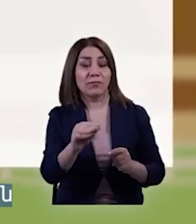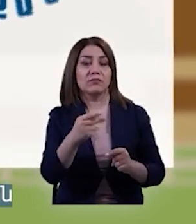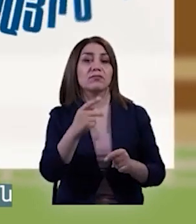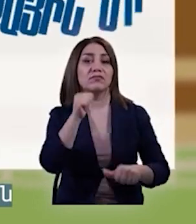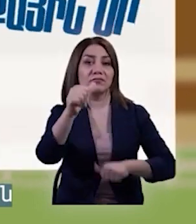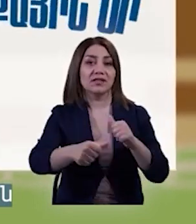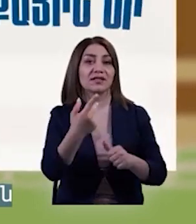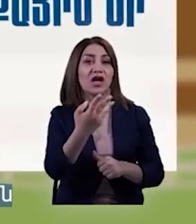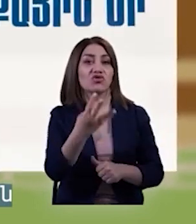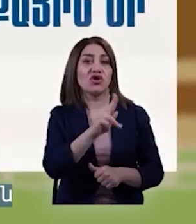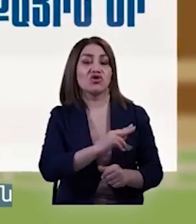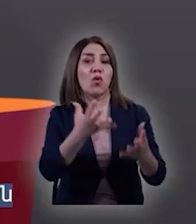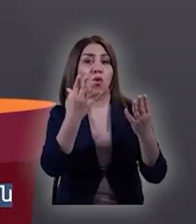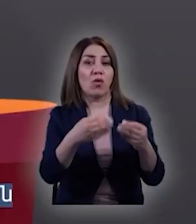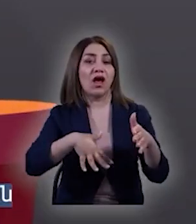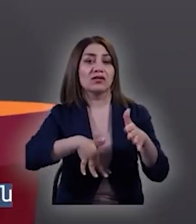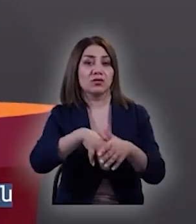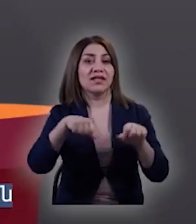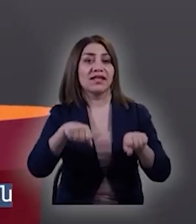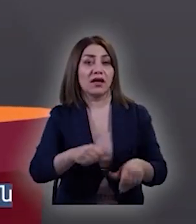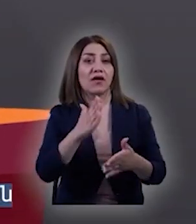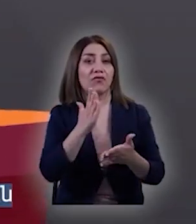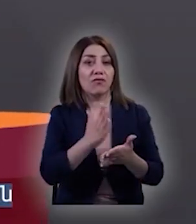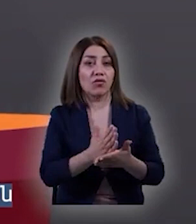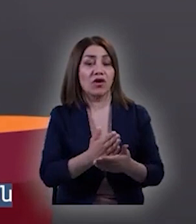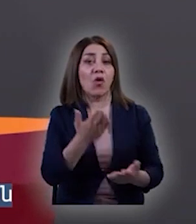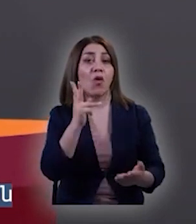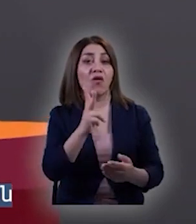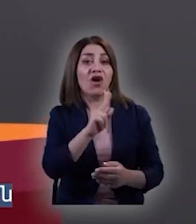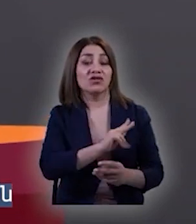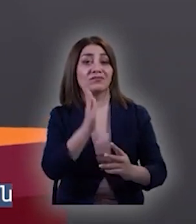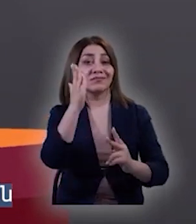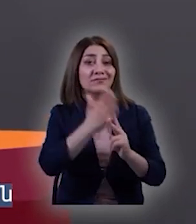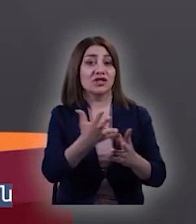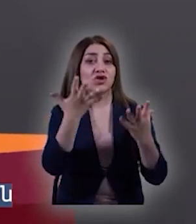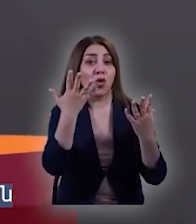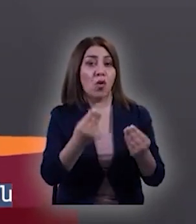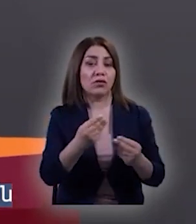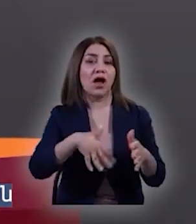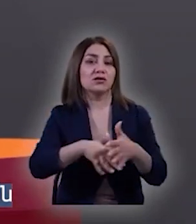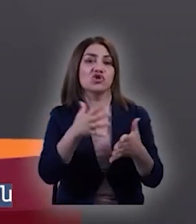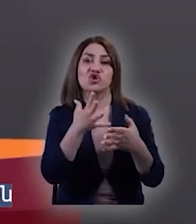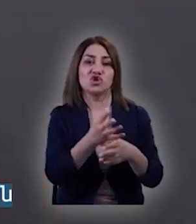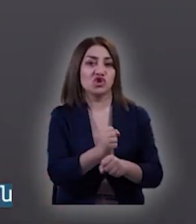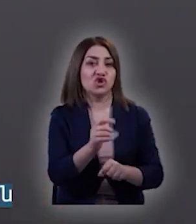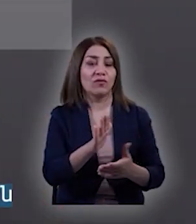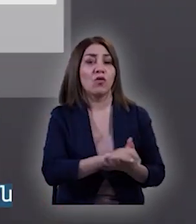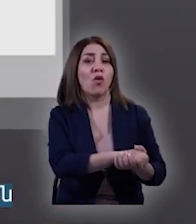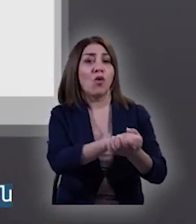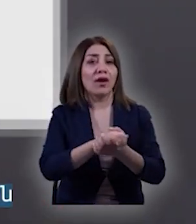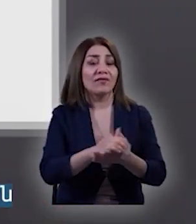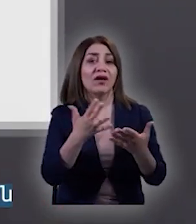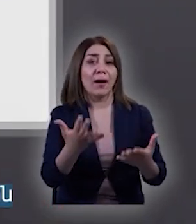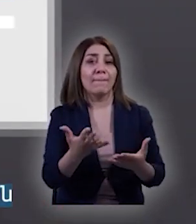դեպքում 24 աշխատանքային օր։ Ոչ լրիվ աշխատաժամանակի պայմաններով աշխատողների ամենամյա արձակուրդը չի կրճատվում։ Կոլեկտիվ